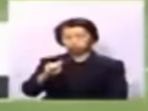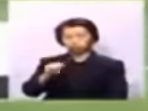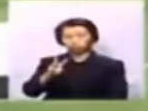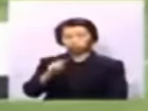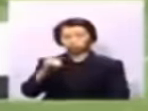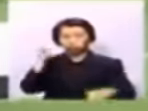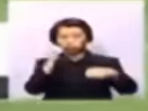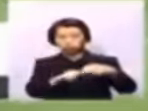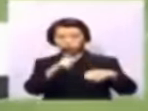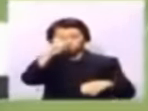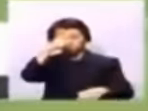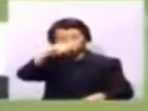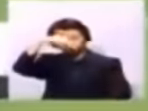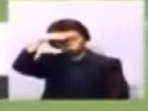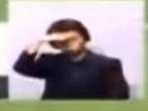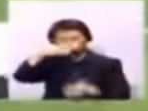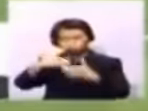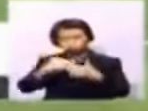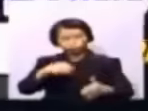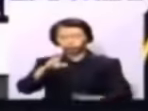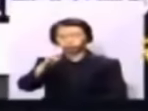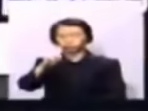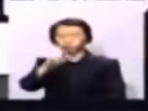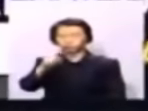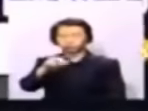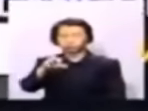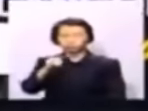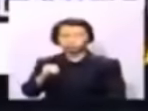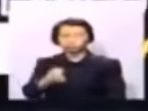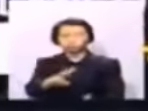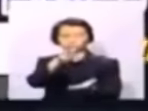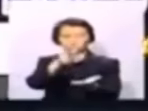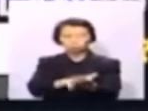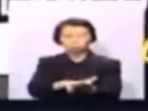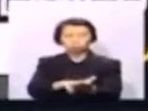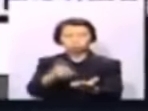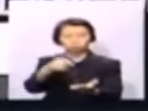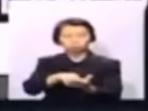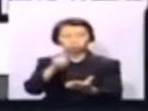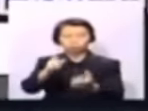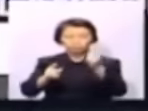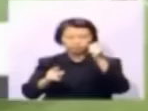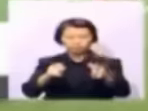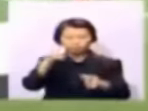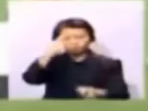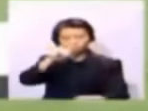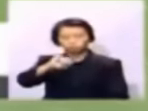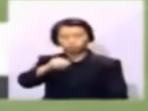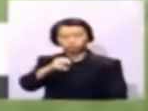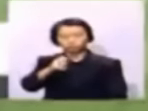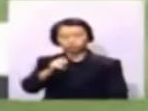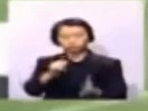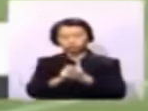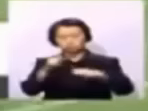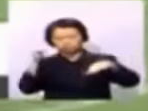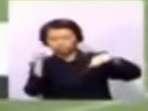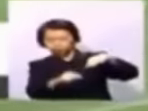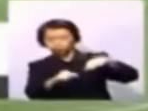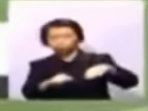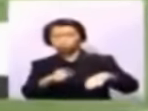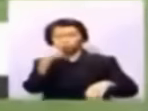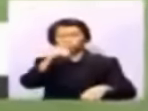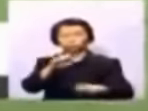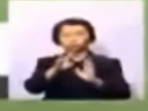gol pembukaan JDT sebelum Muhammad Nazmi Faiz Mansur mengesahkan 3 mata berharga untuk JDT dengan gol kedua pada